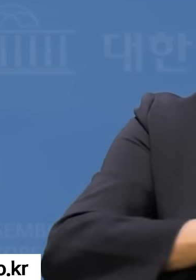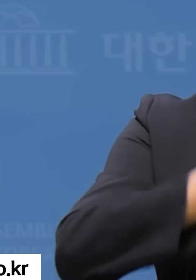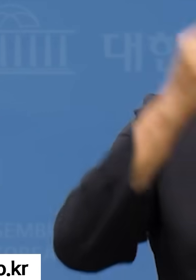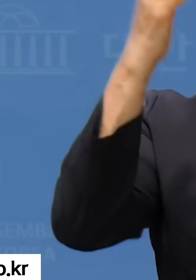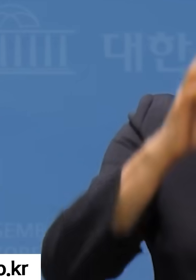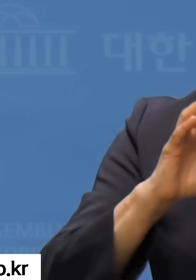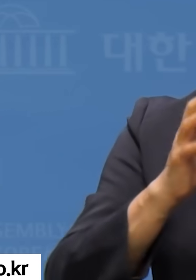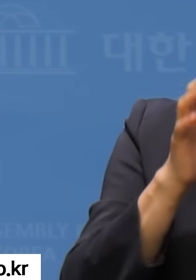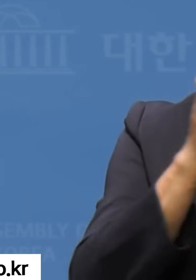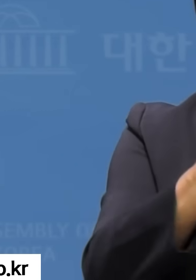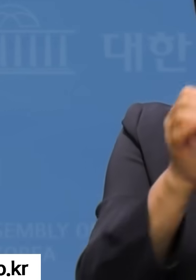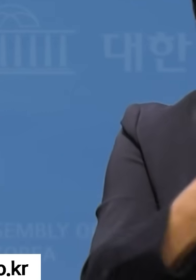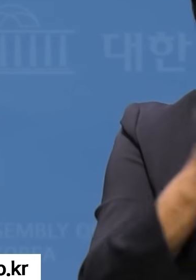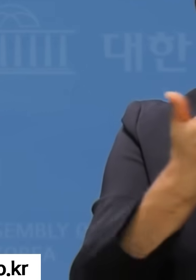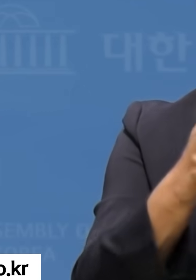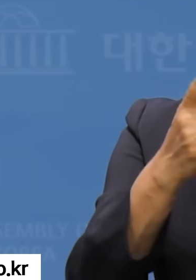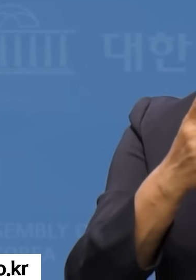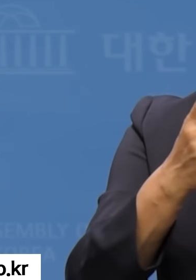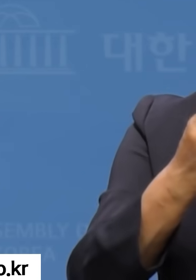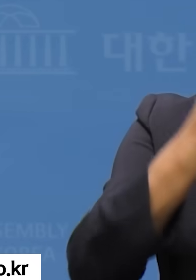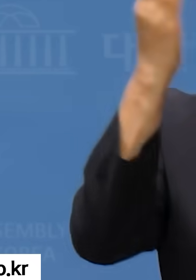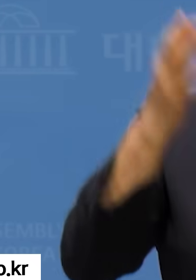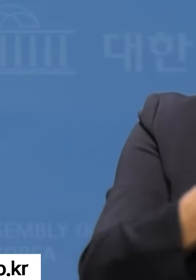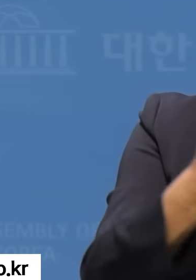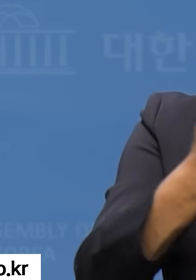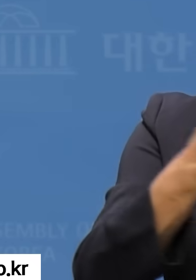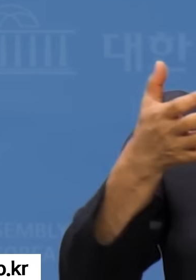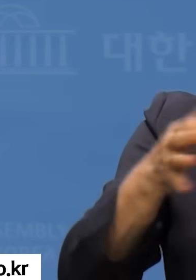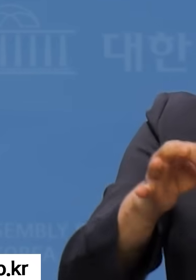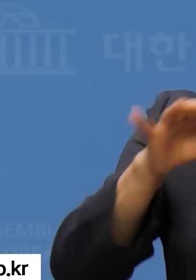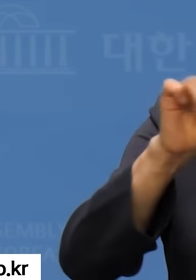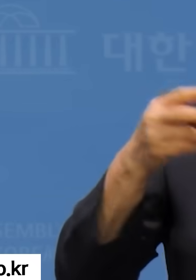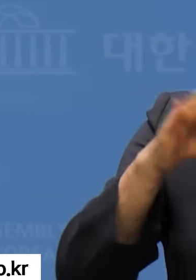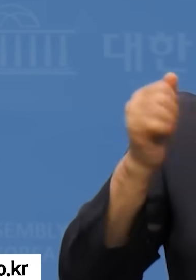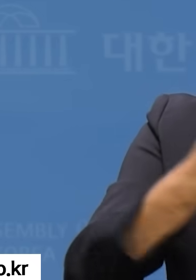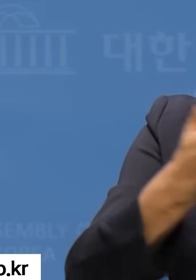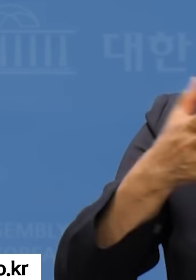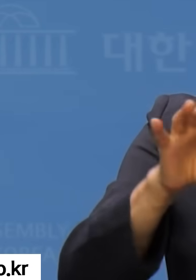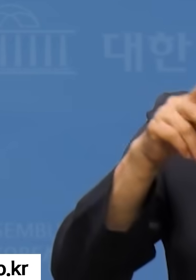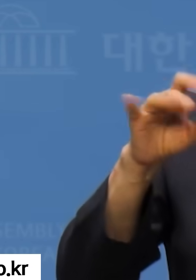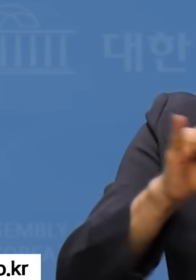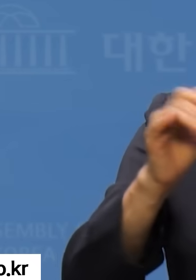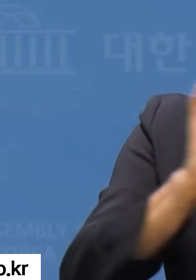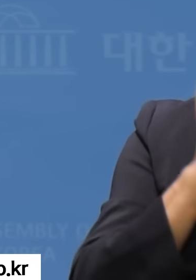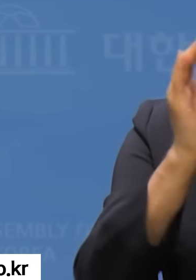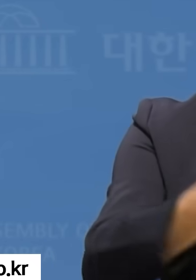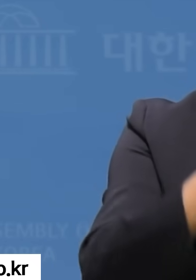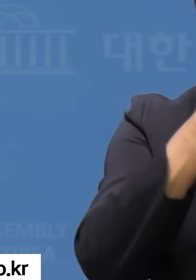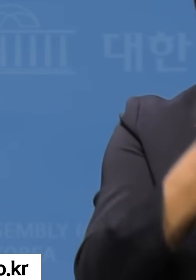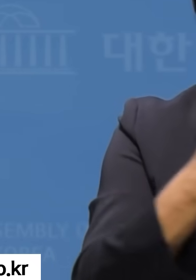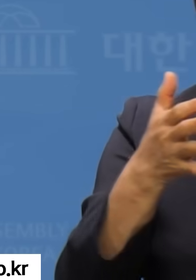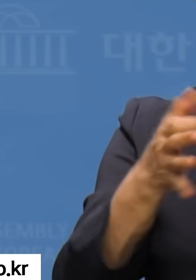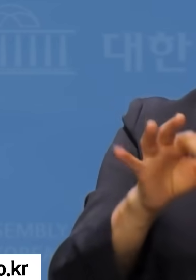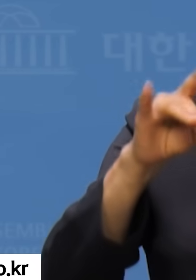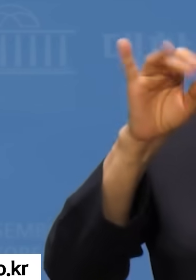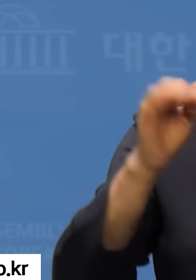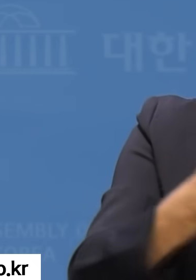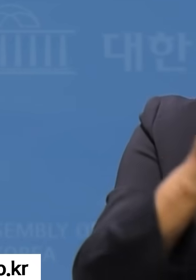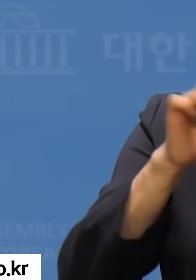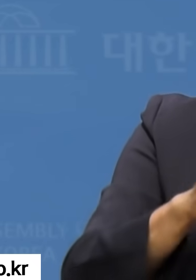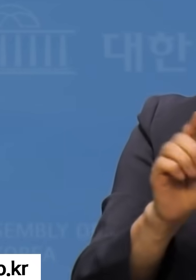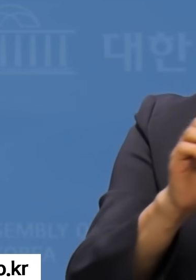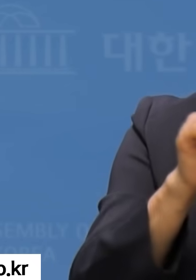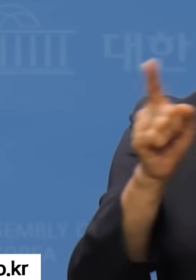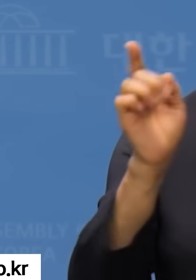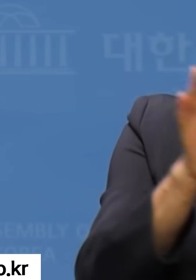대한민국을 위협하고 적화 통일을 꿈꾼 김일성과 김정일을 옹호하고 김정은 노림수에